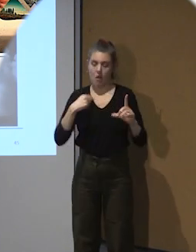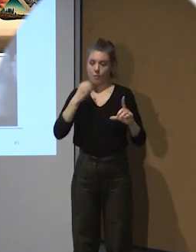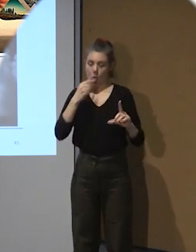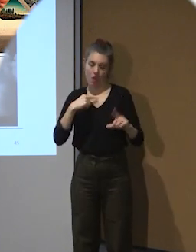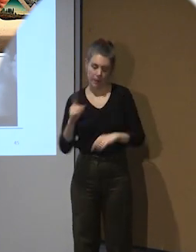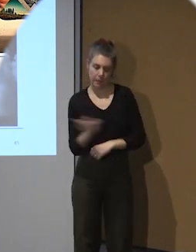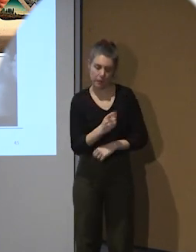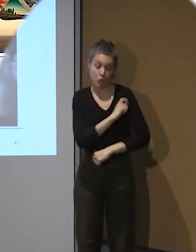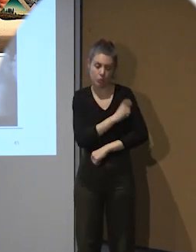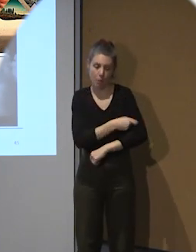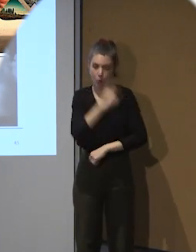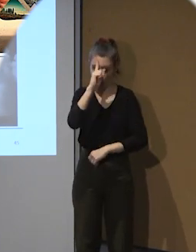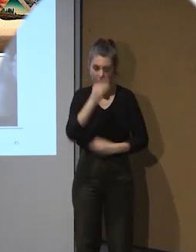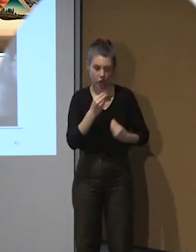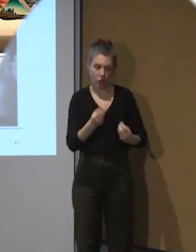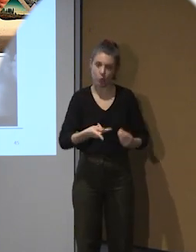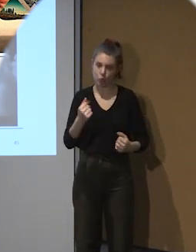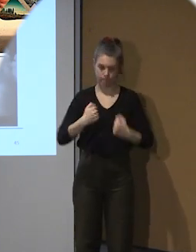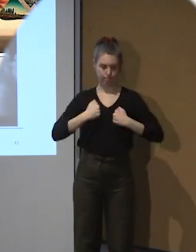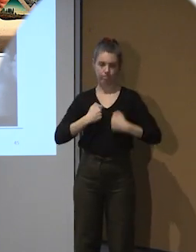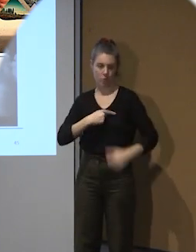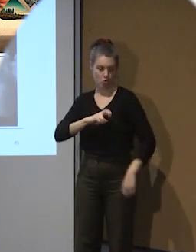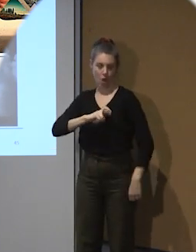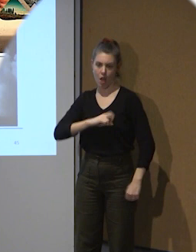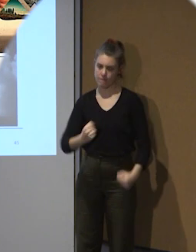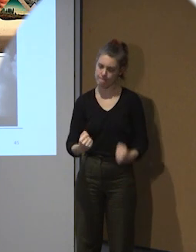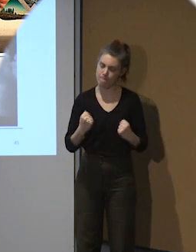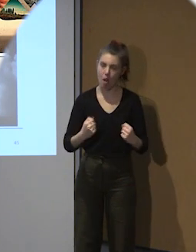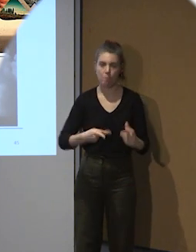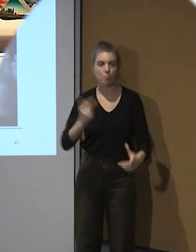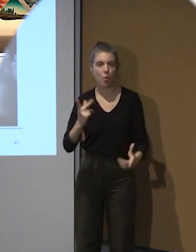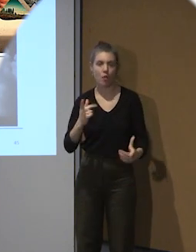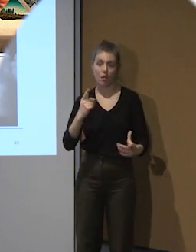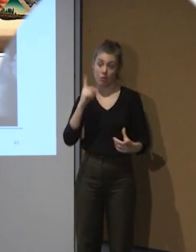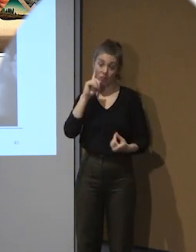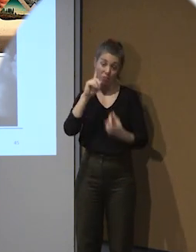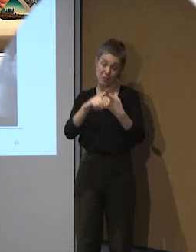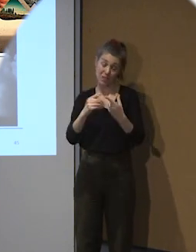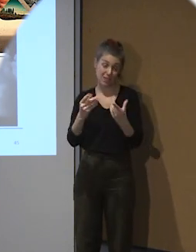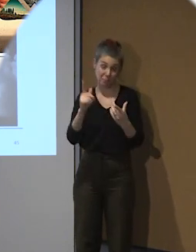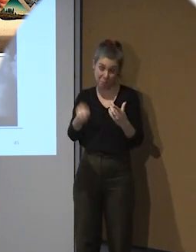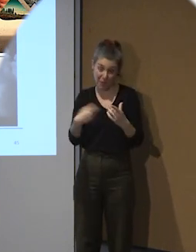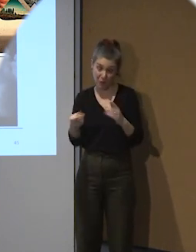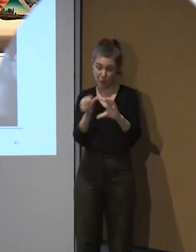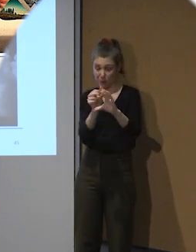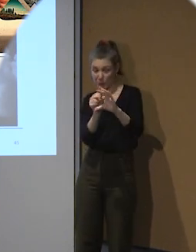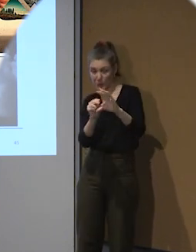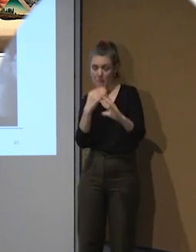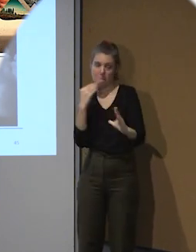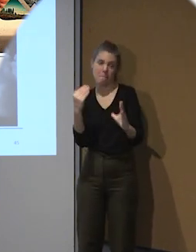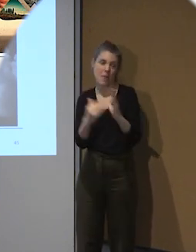qu'on appelle nécrosé, eh bien, en faisant une activité physique, ça développe tout le pourtour, ce qui permet de garder une fonctionnalité